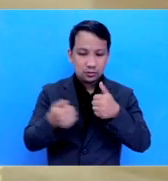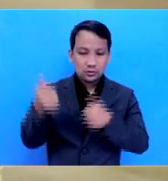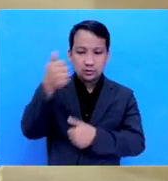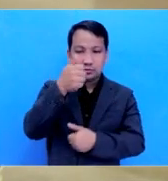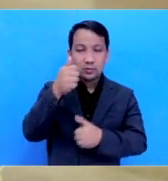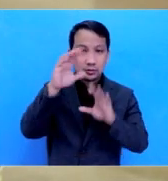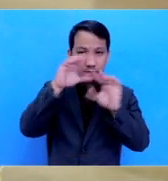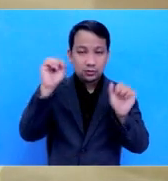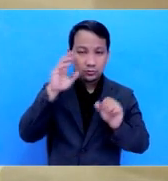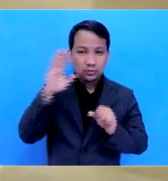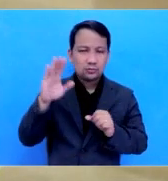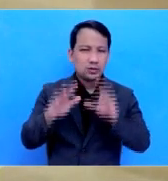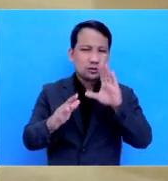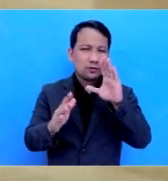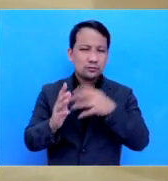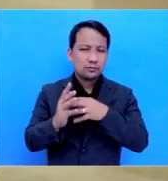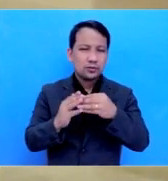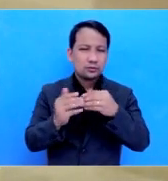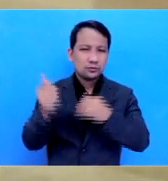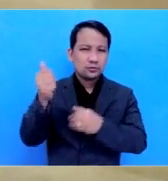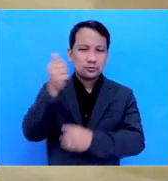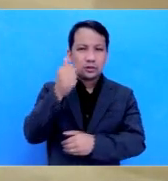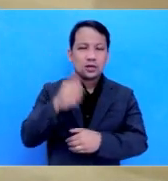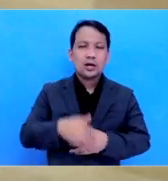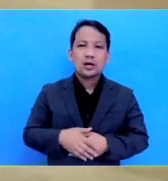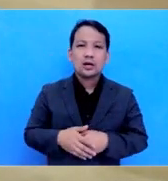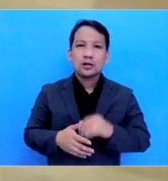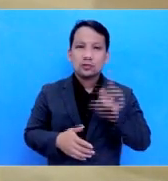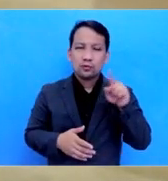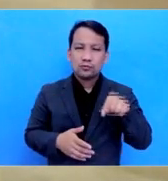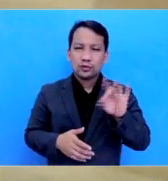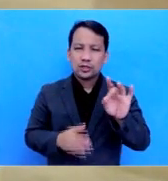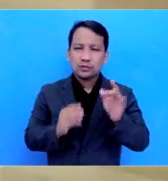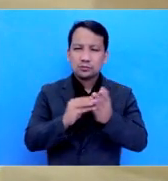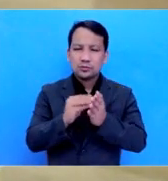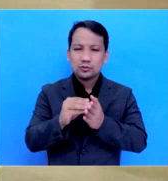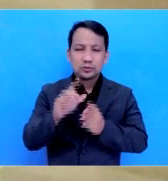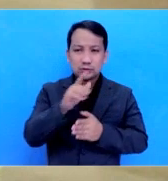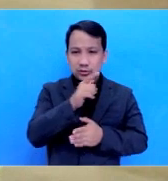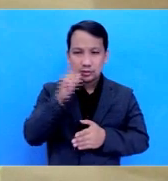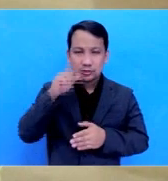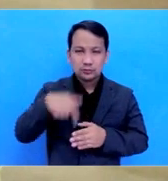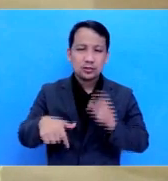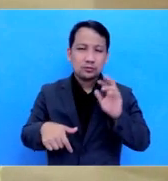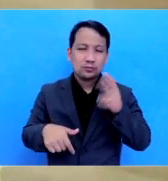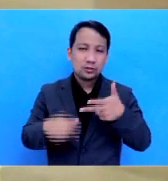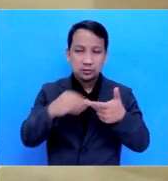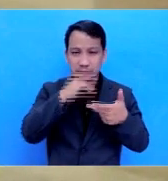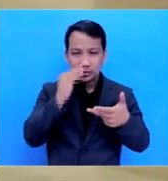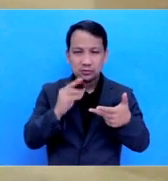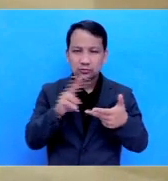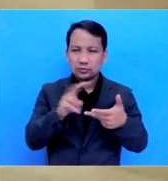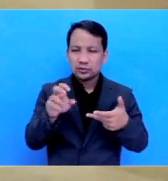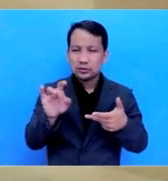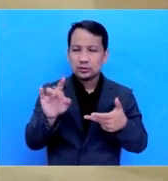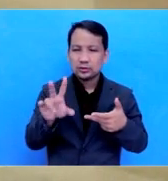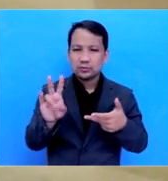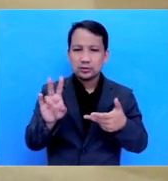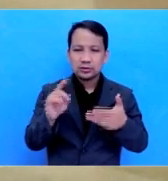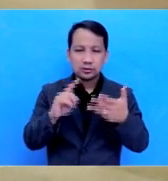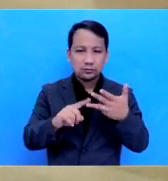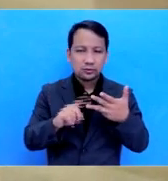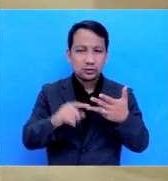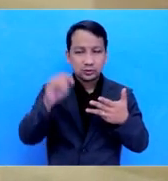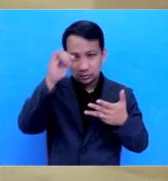higit 5 milyong boto. Pangalawa si Lenny Robredo at 1.8 million votes. Pangatlo si Manny Pacquiao, 287,000 votes. And then si Isko